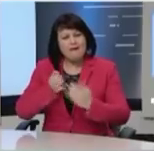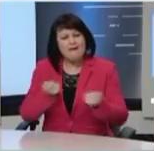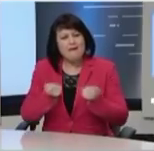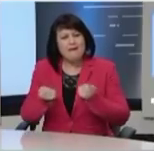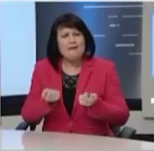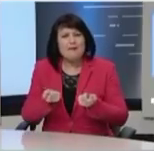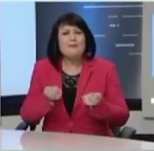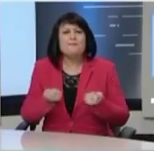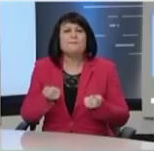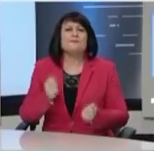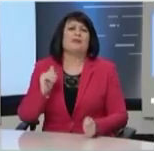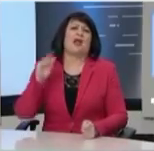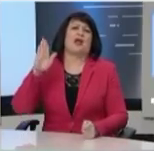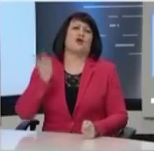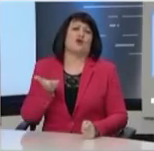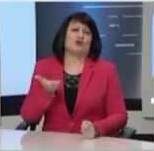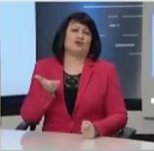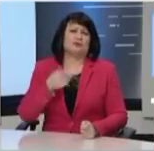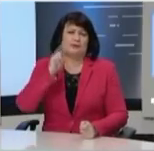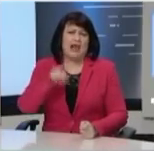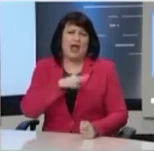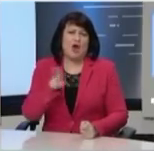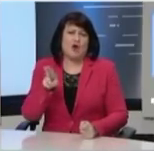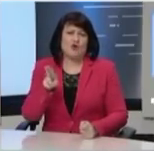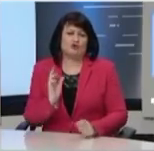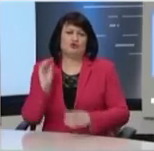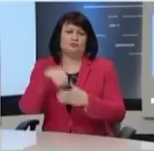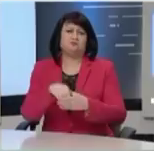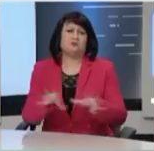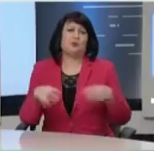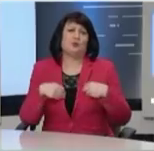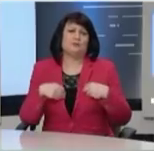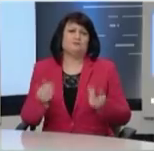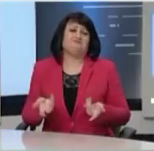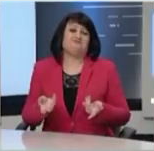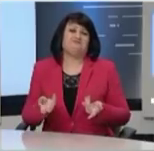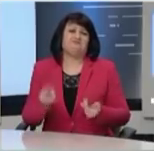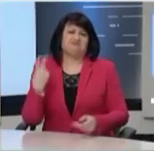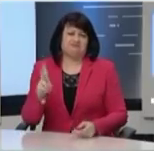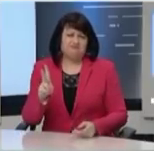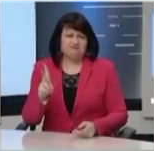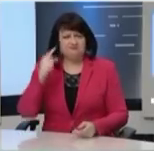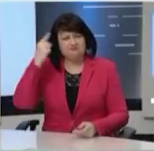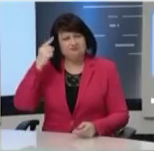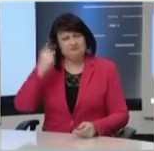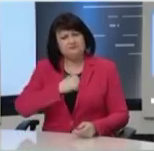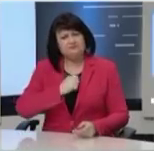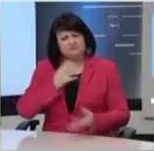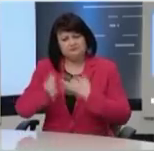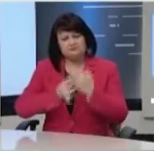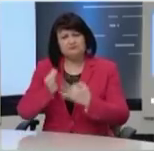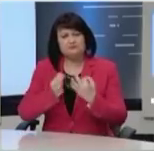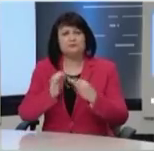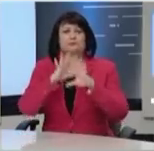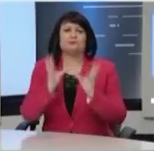τους ακροδεξιούς του Λαϊκού Ορθόδοξου Συναγερμού που έχουν γίνει οι ιδεολογικοί καθοδηγητές στο κόμμα σας. Έχουν αποκτήσει